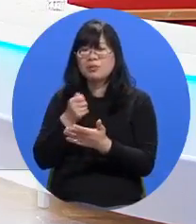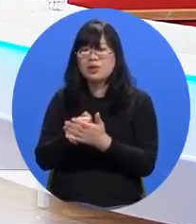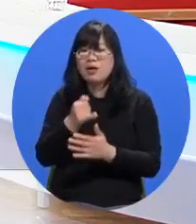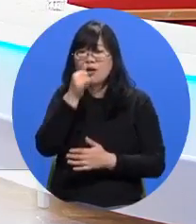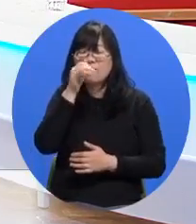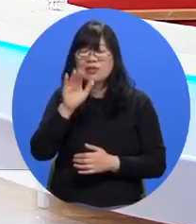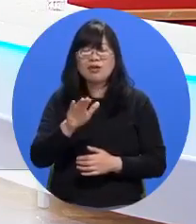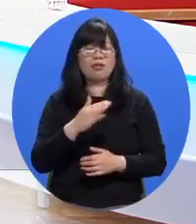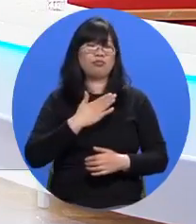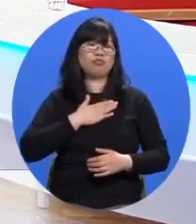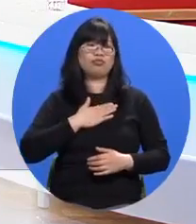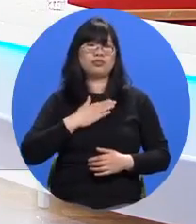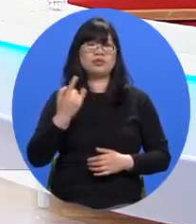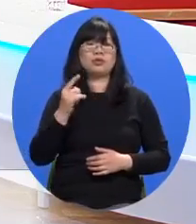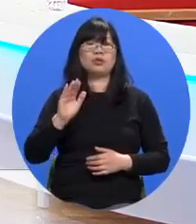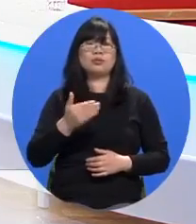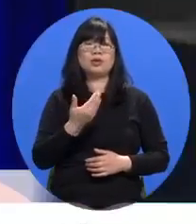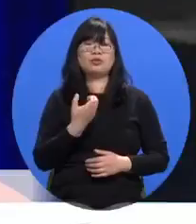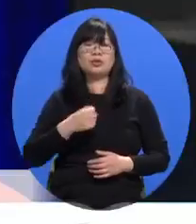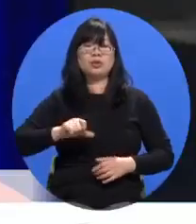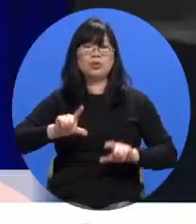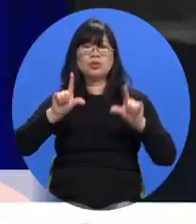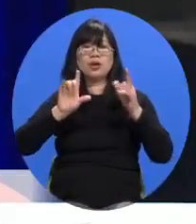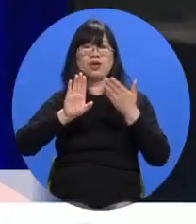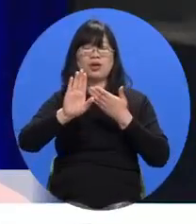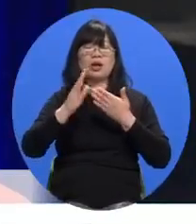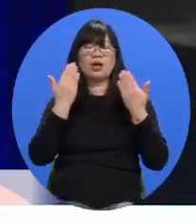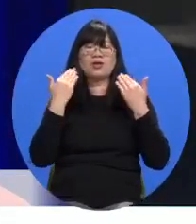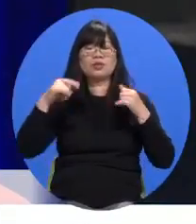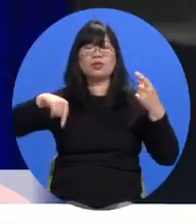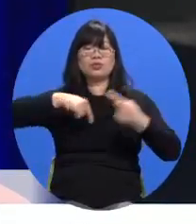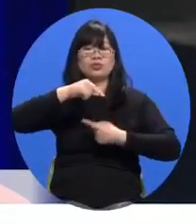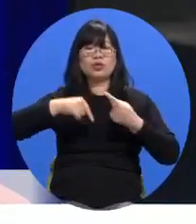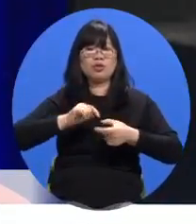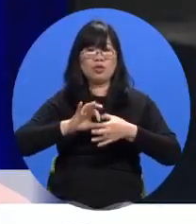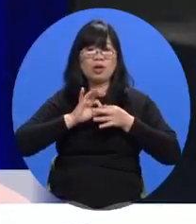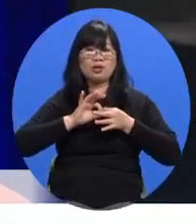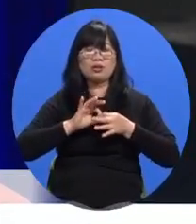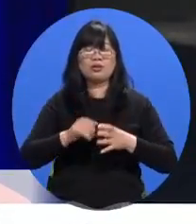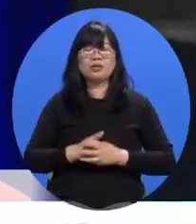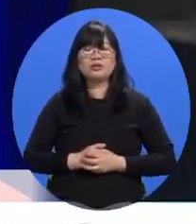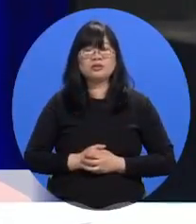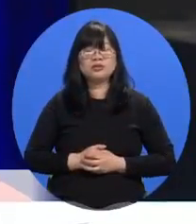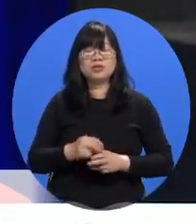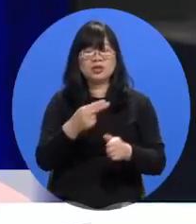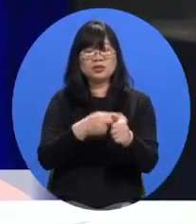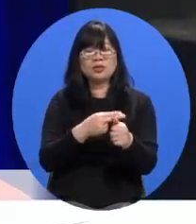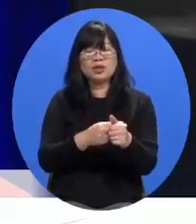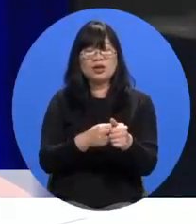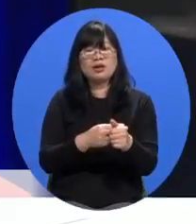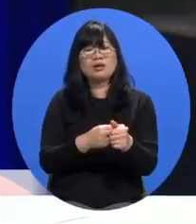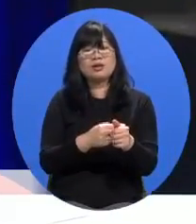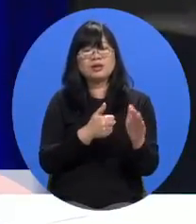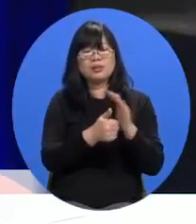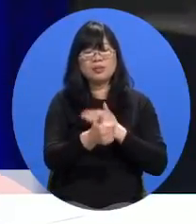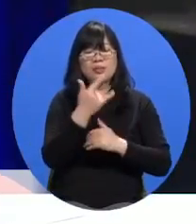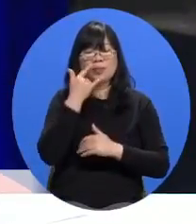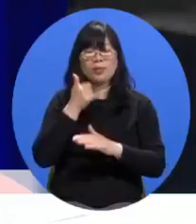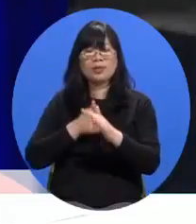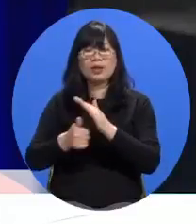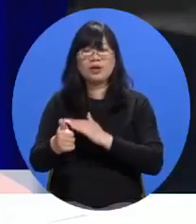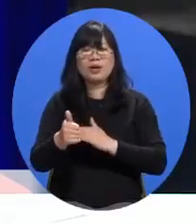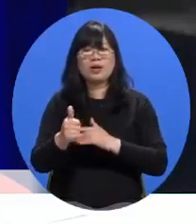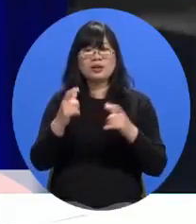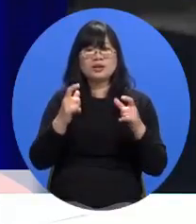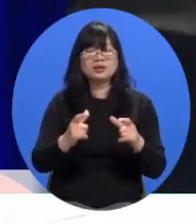우리가 네. 1995년 이후로 그러니까 학교 운영과 관련해서 뭐 교사 대표, 학부모 대표